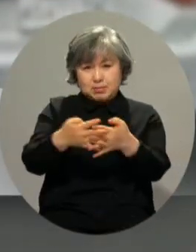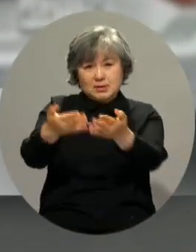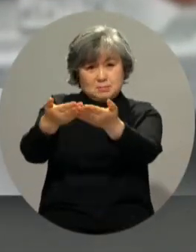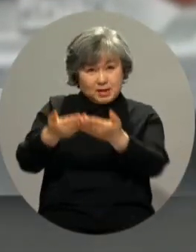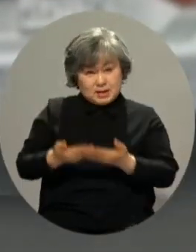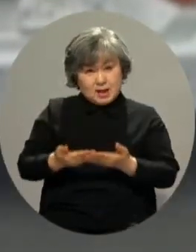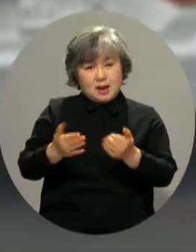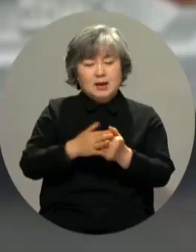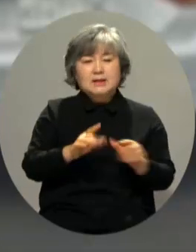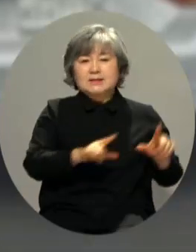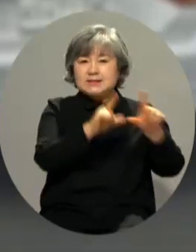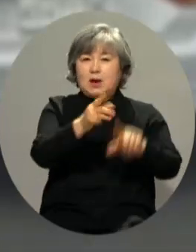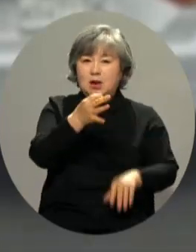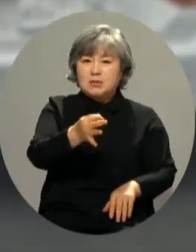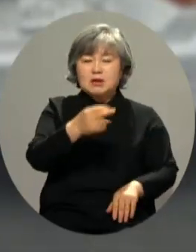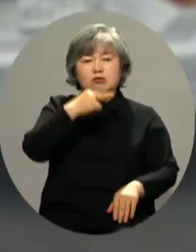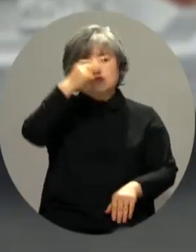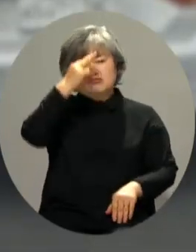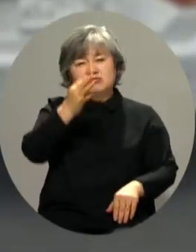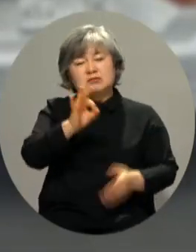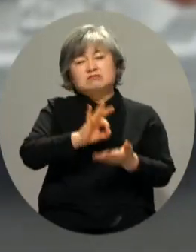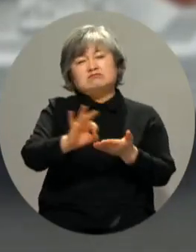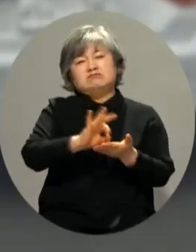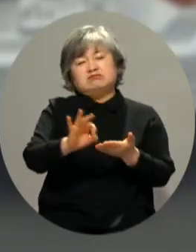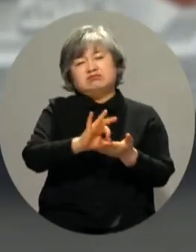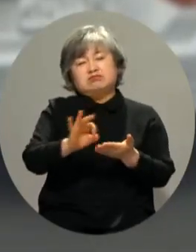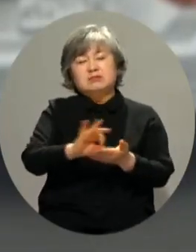받아내 생활비와 유흥비로 사용한 것으로 알려졌습니다